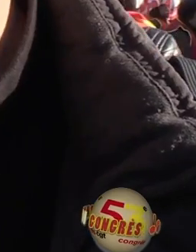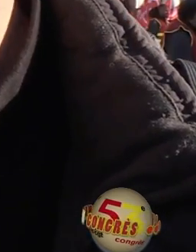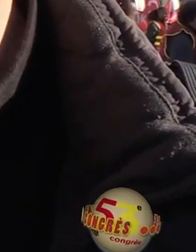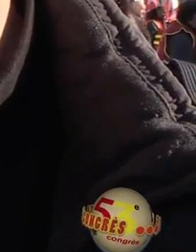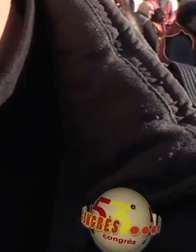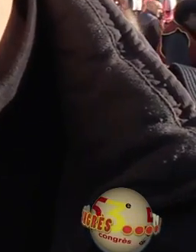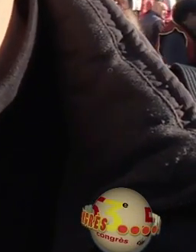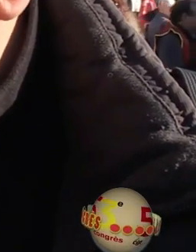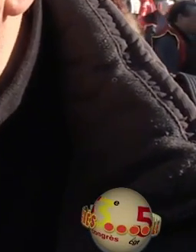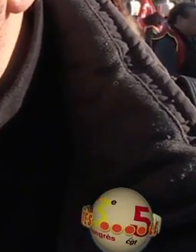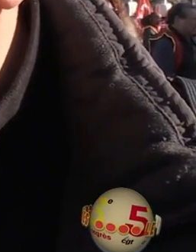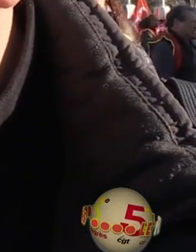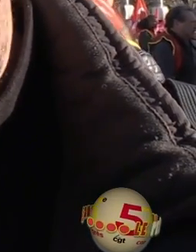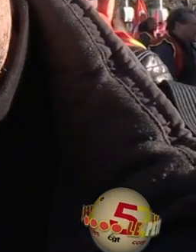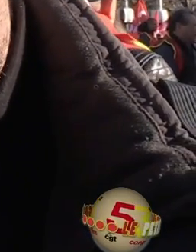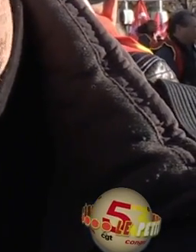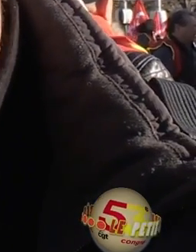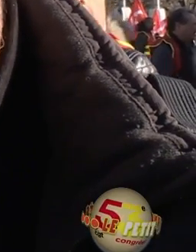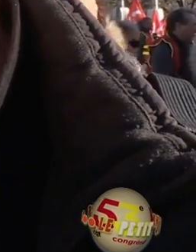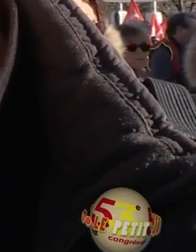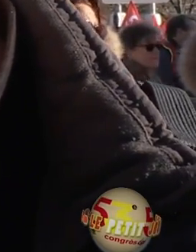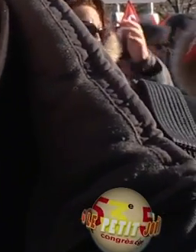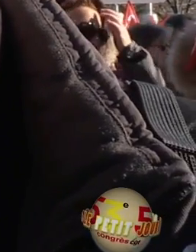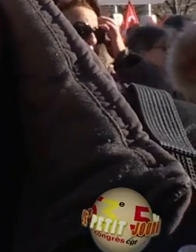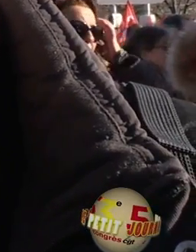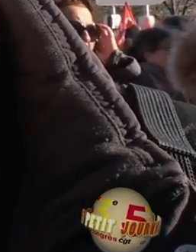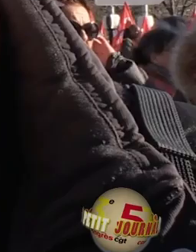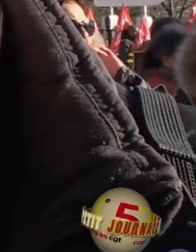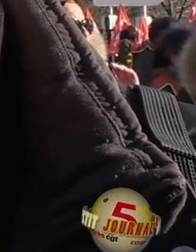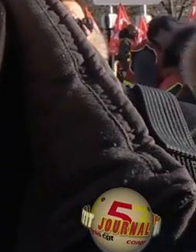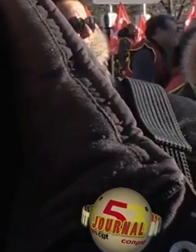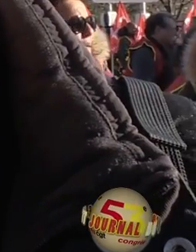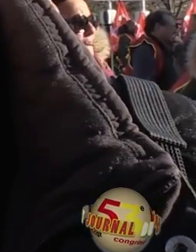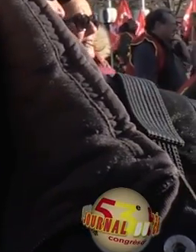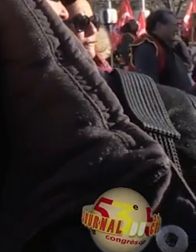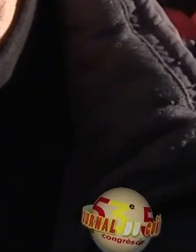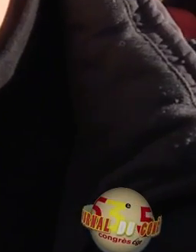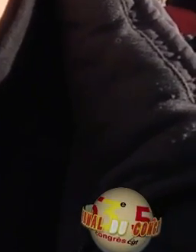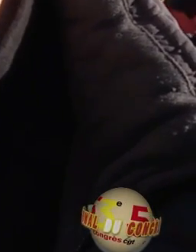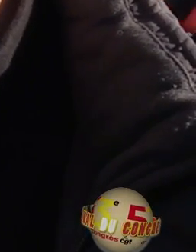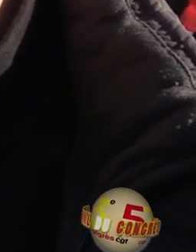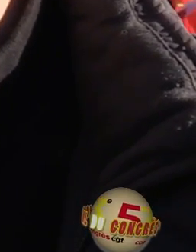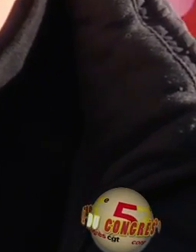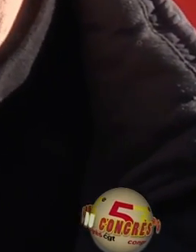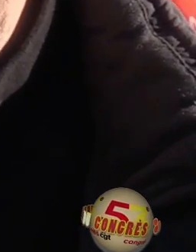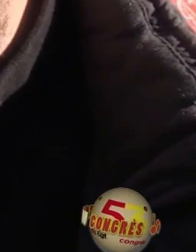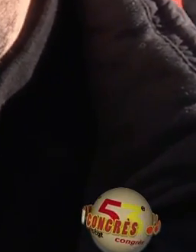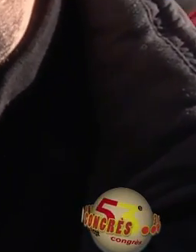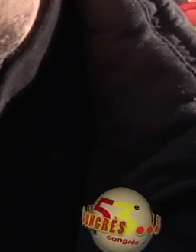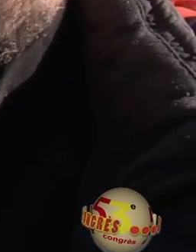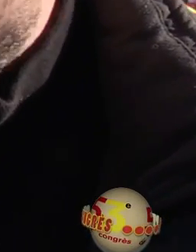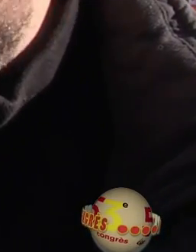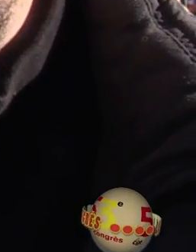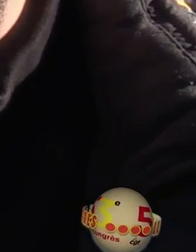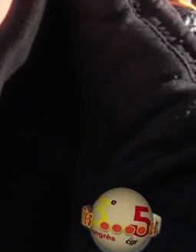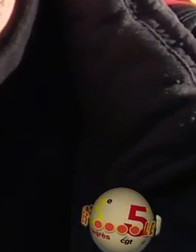Il y a beaucoup de collègues qui ne veulent pas venir dans des actions dures, mais qui sont toujours là dans les manifestations. Il faut les faire. C'est la représentativité,